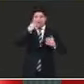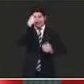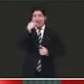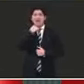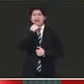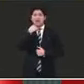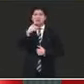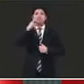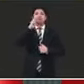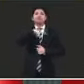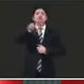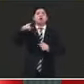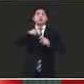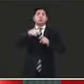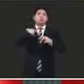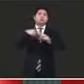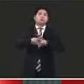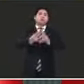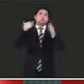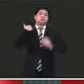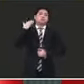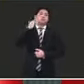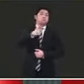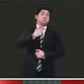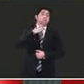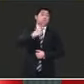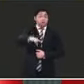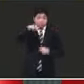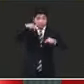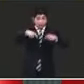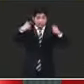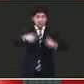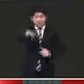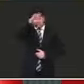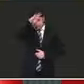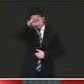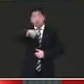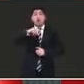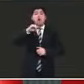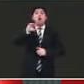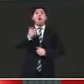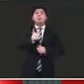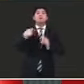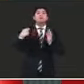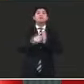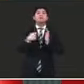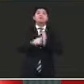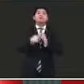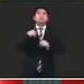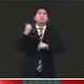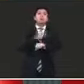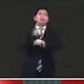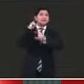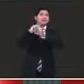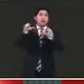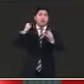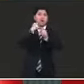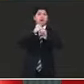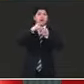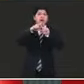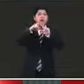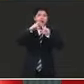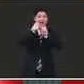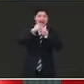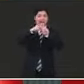katıldık burada İstanbul'un ve ülkemizin önemli markalarından Biri haline gelen Galata